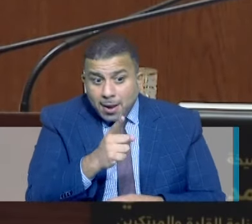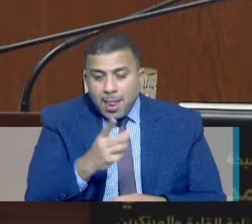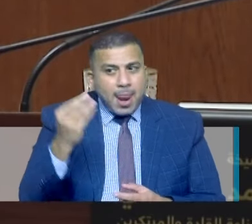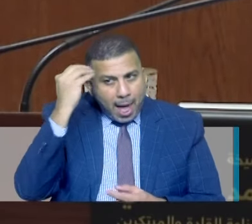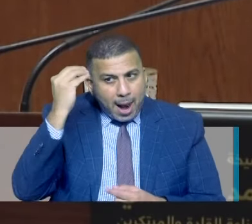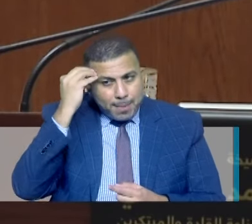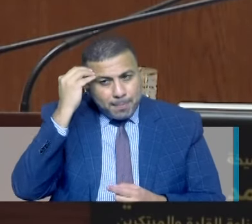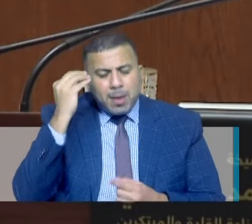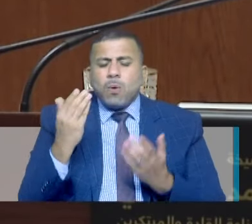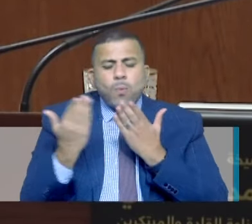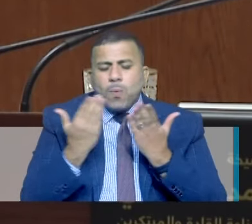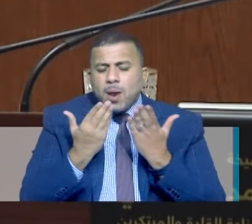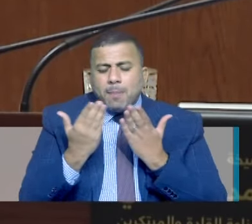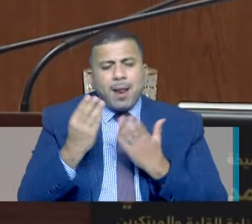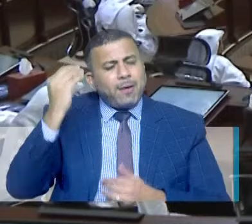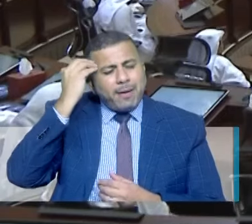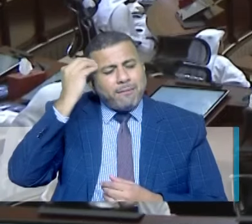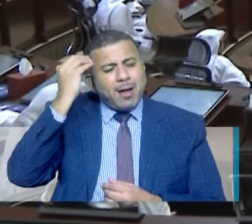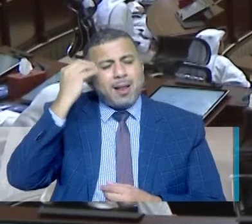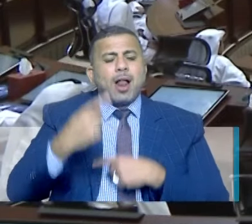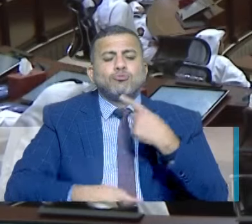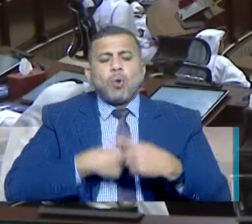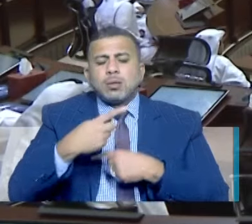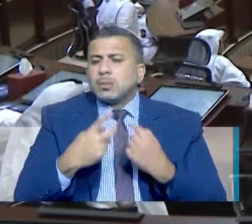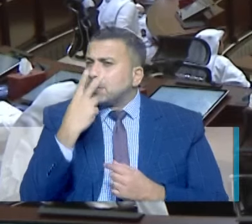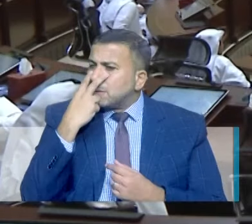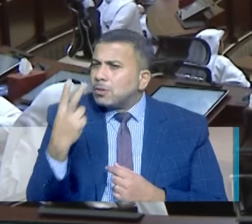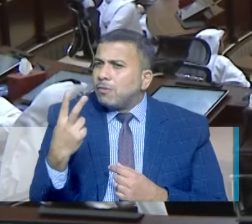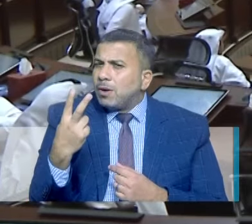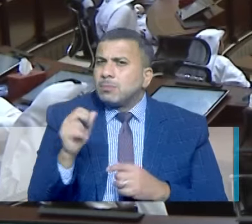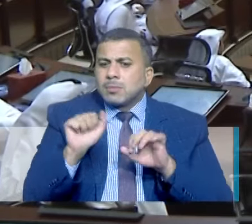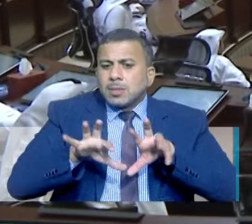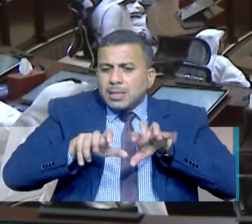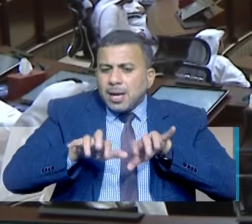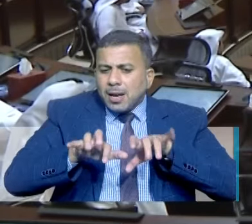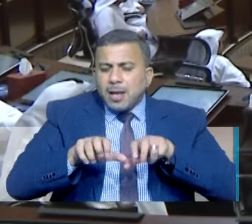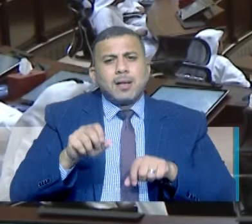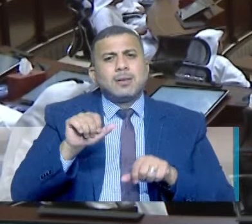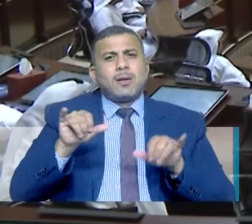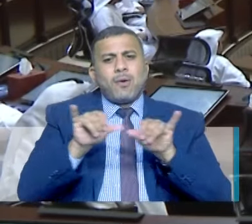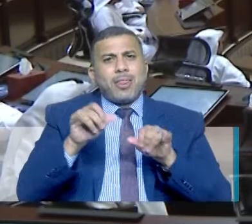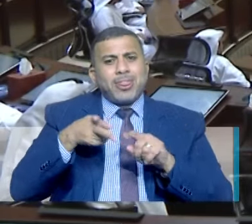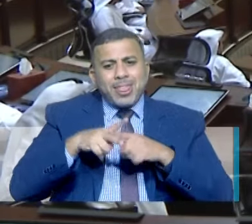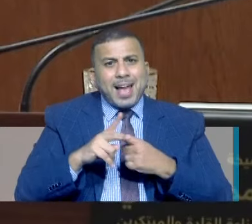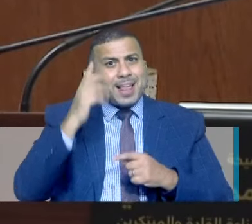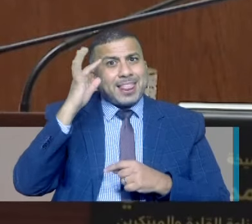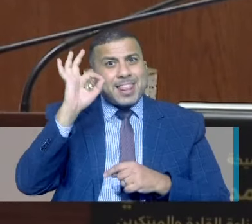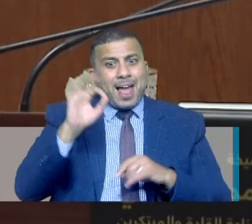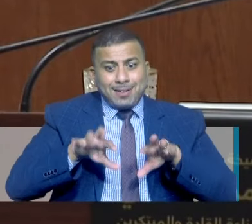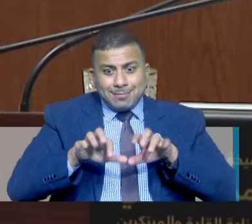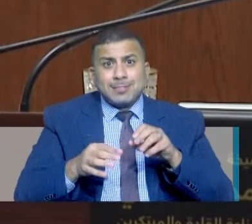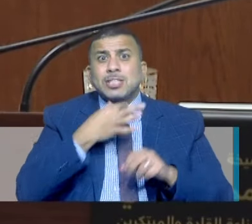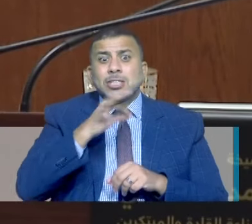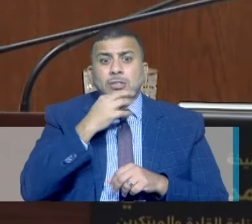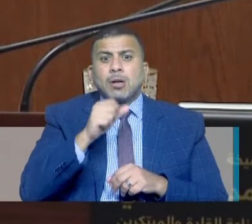العلم والمعرفة. فالاطلاع المستمر على تغيرات القطاع التقني والذكاء الاصطناعي تجعلكم جزءاً من